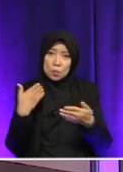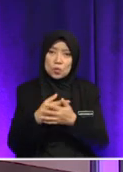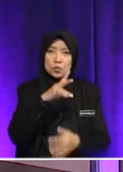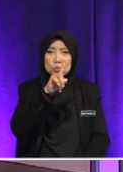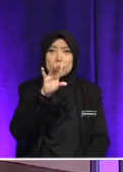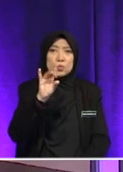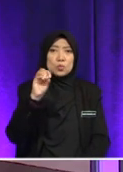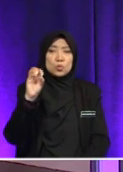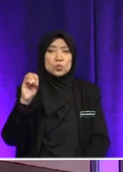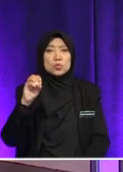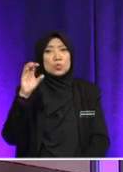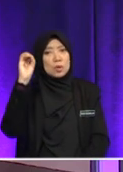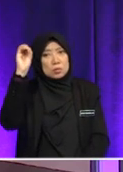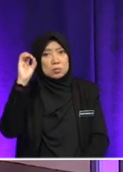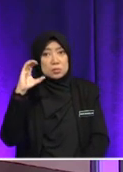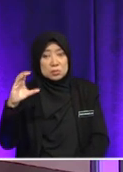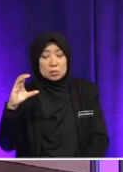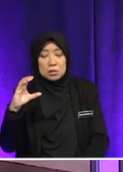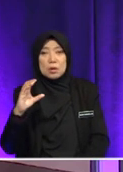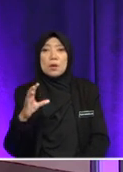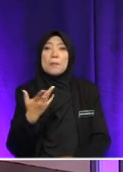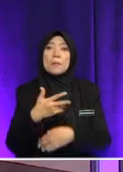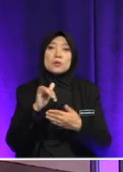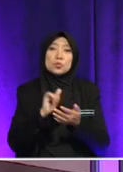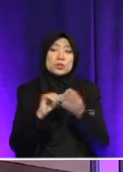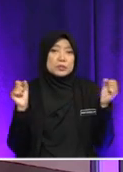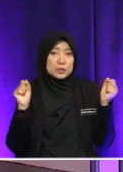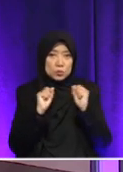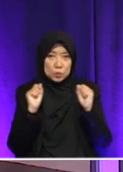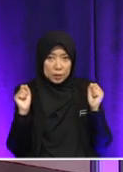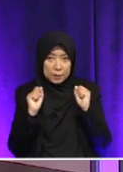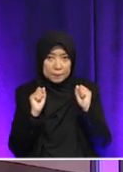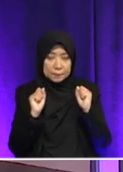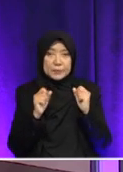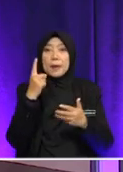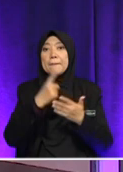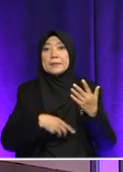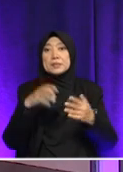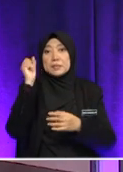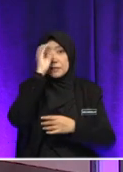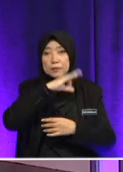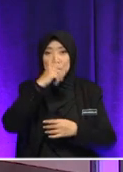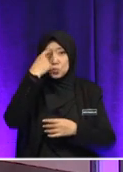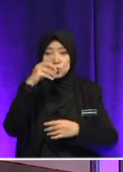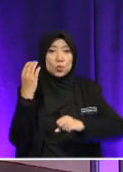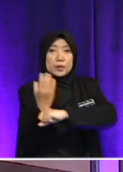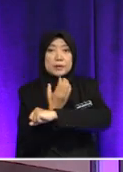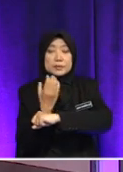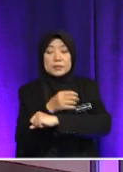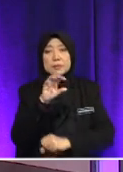menghasilkan zat caily card dan kita sejukan Oke so Apa sifat bagi cache